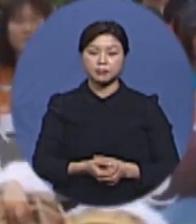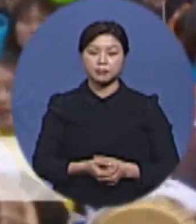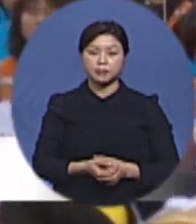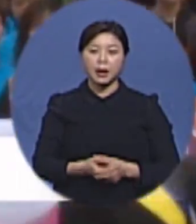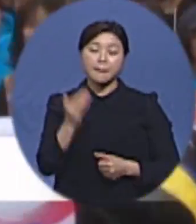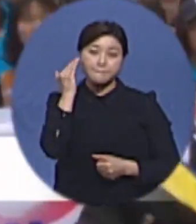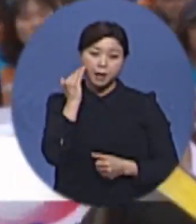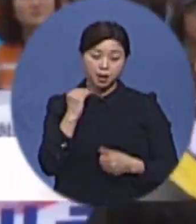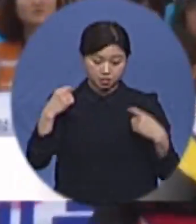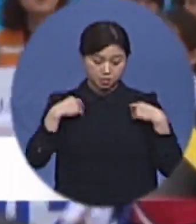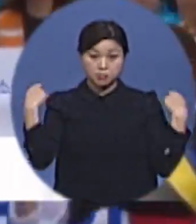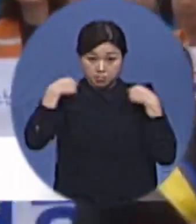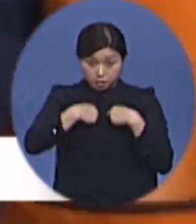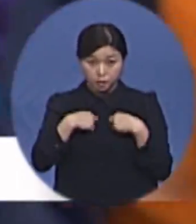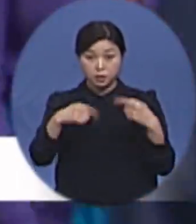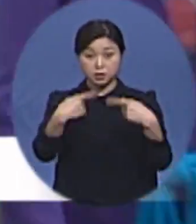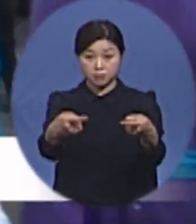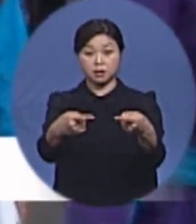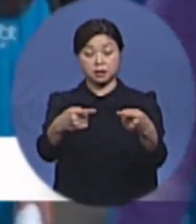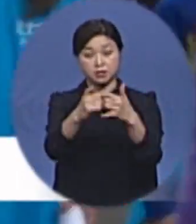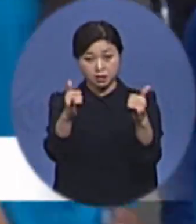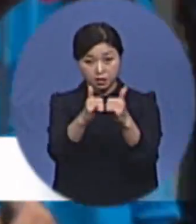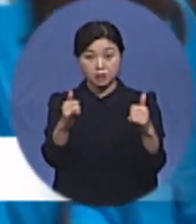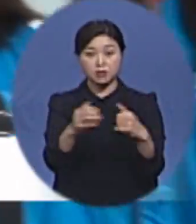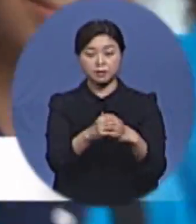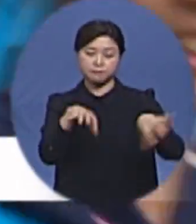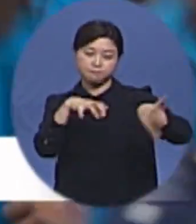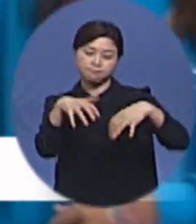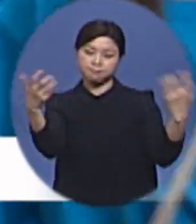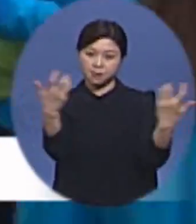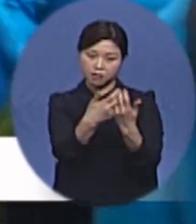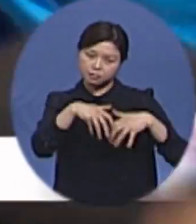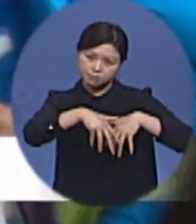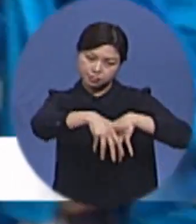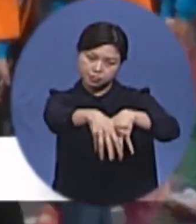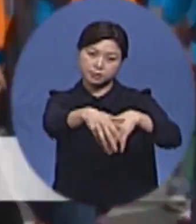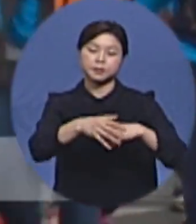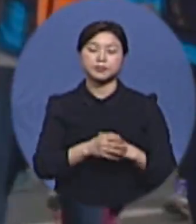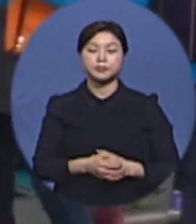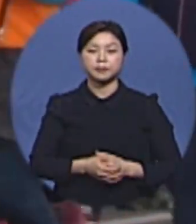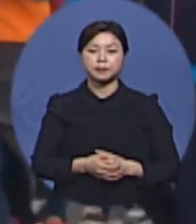파란색 티셔츠를 입은 참가자들이 도로를 가득 메우고 있습니다.